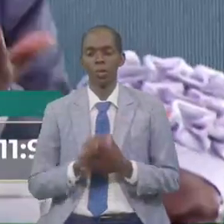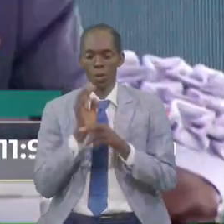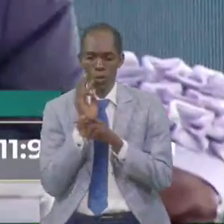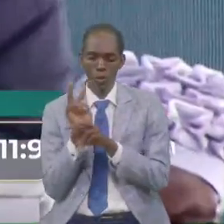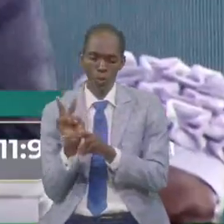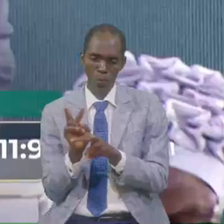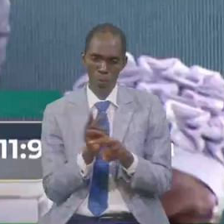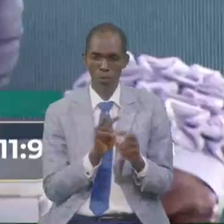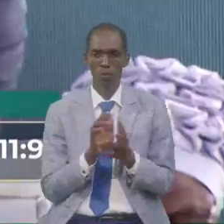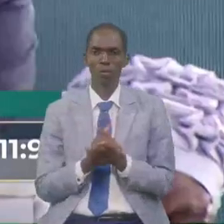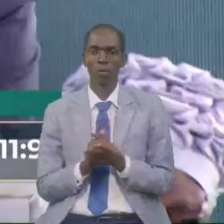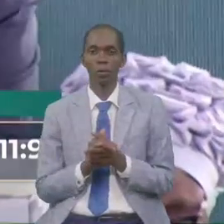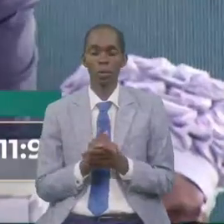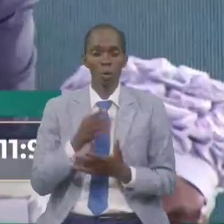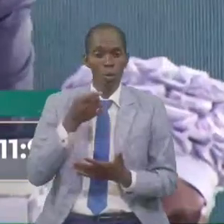Veillez.